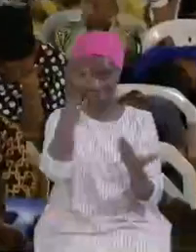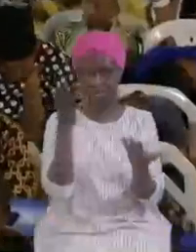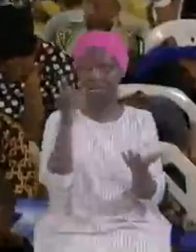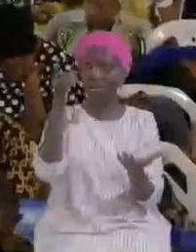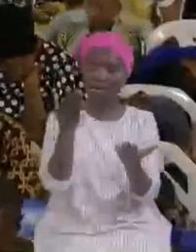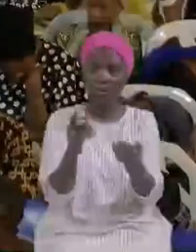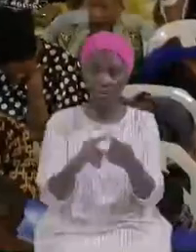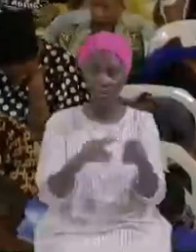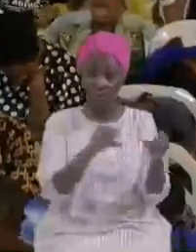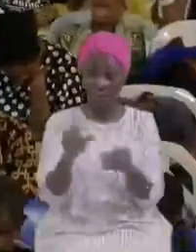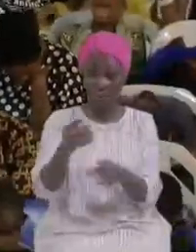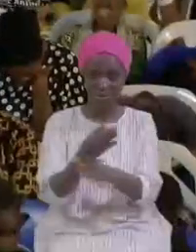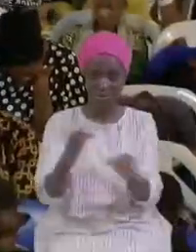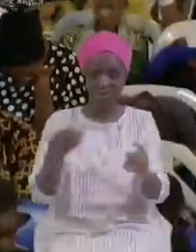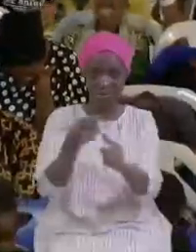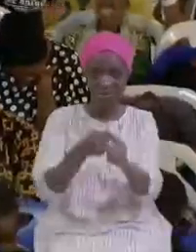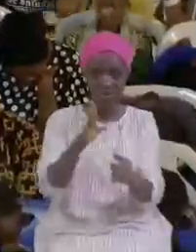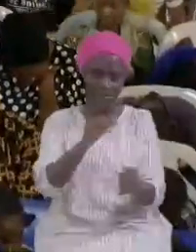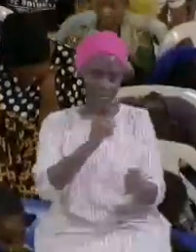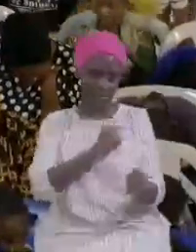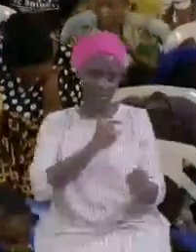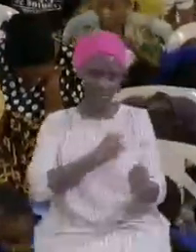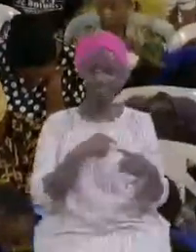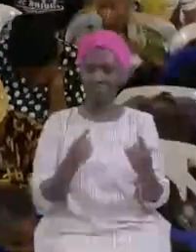Il veut t'affranchir de ta culpabilité.